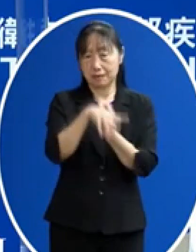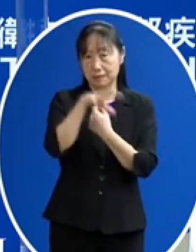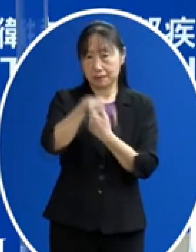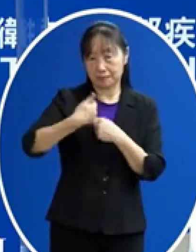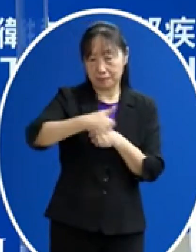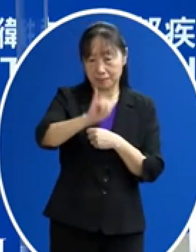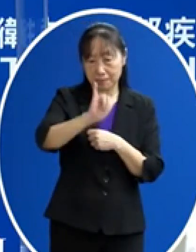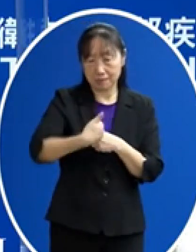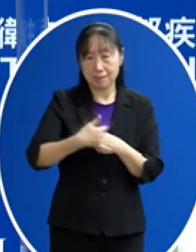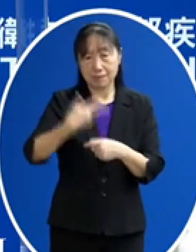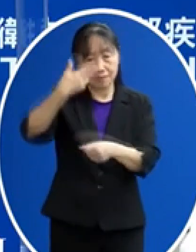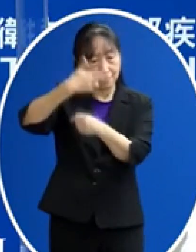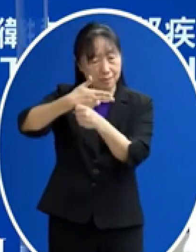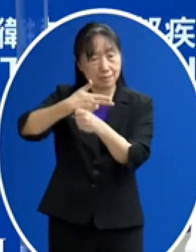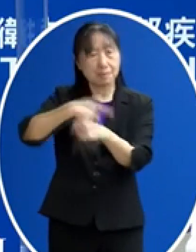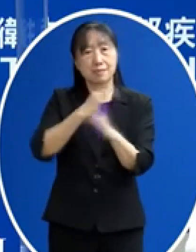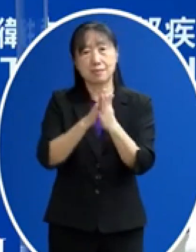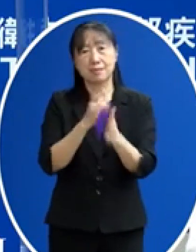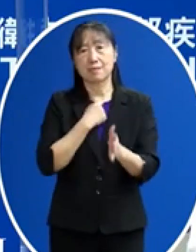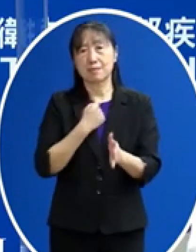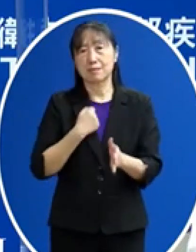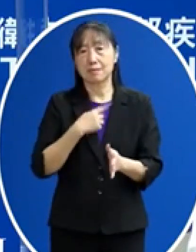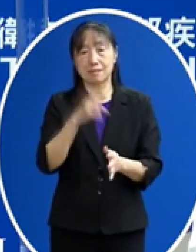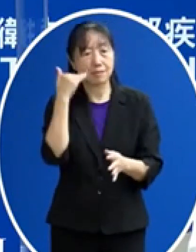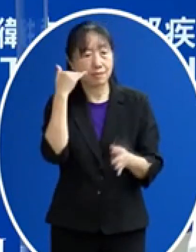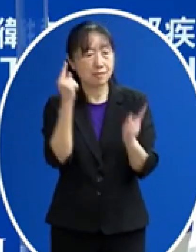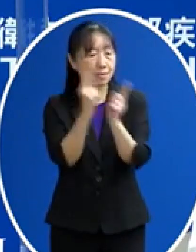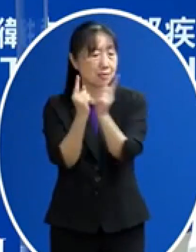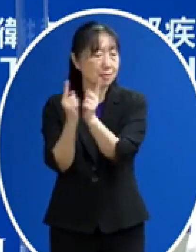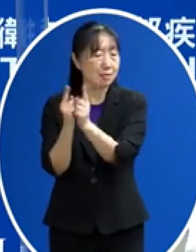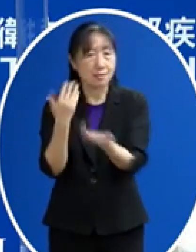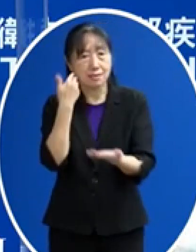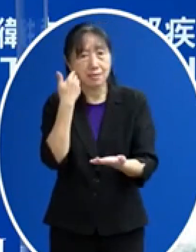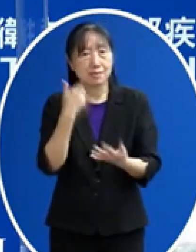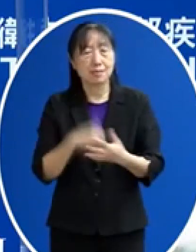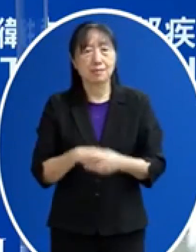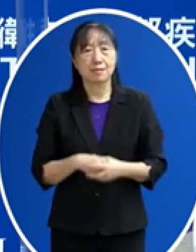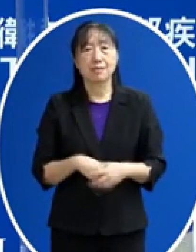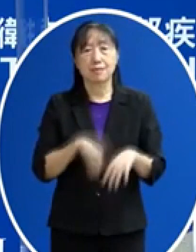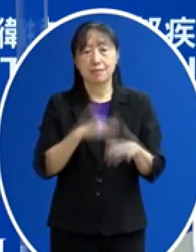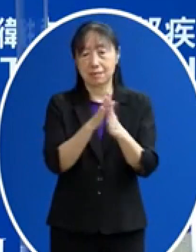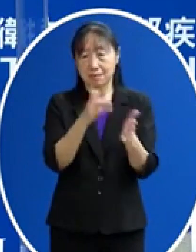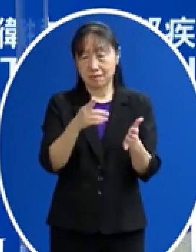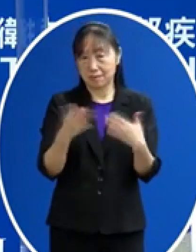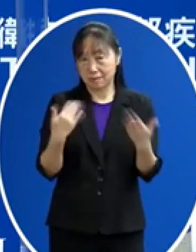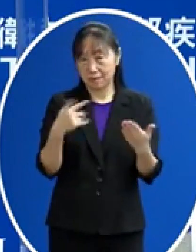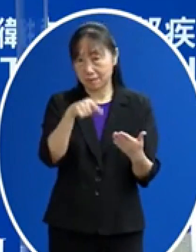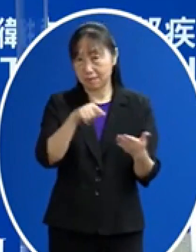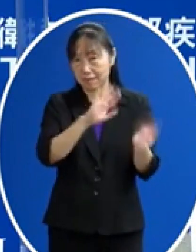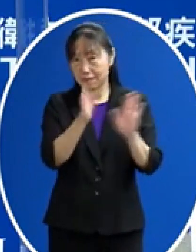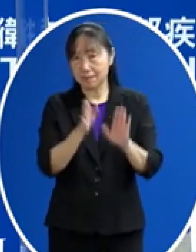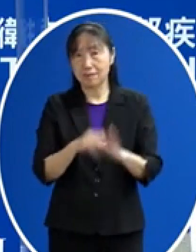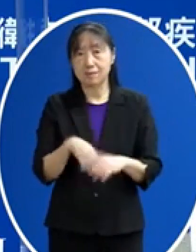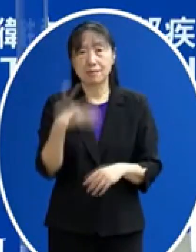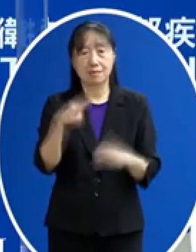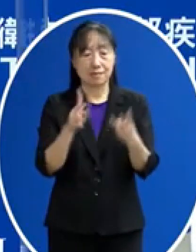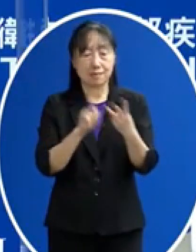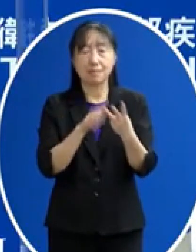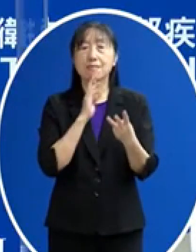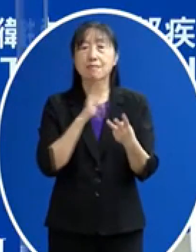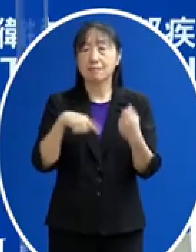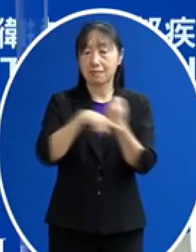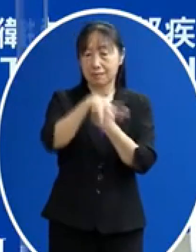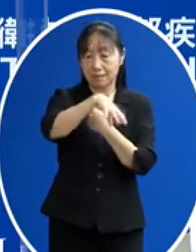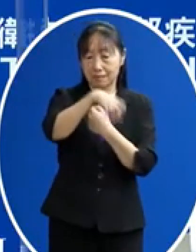进出的记录及录影带，那掌握相关的接触者及了解他运作的情况。那第三个实验